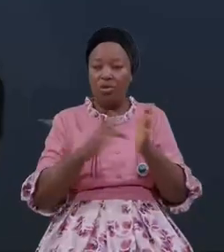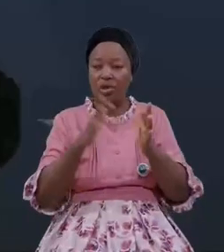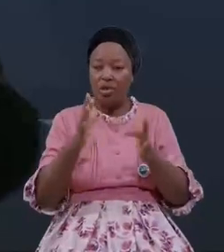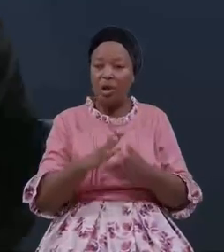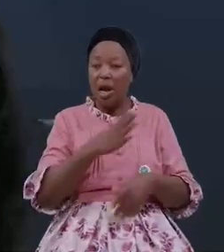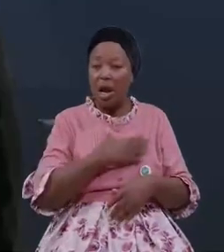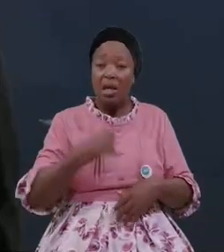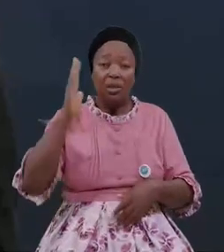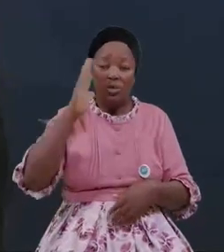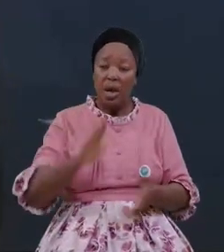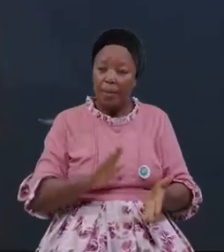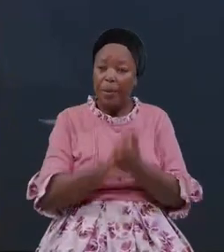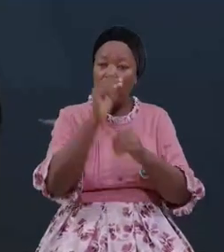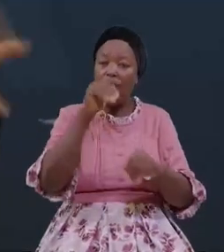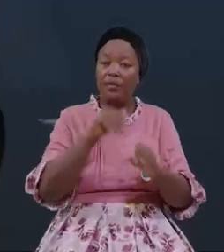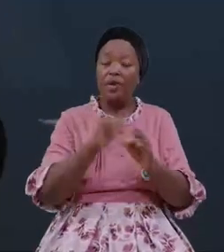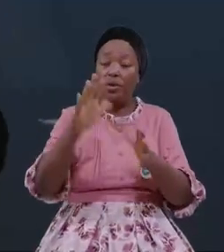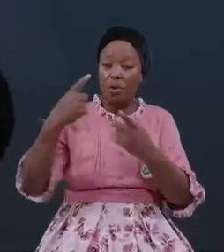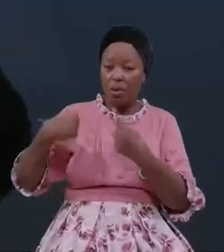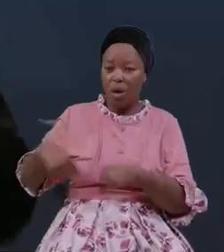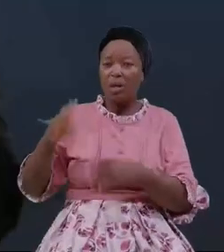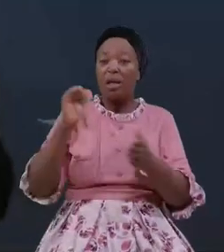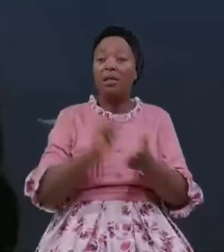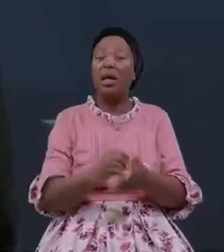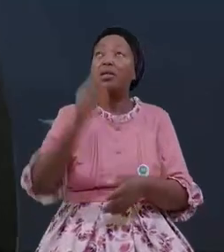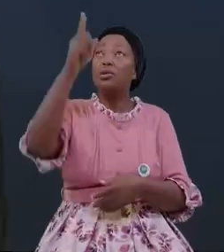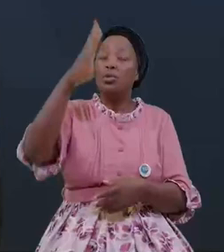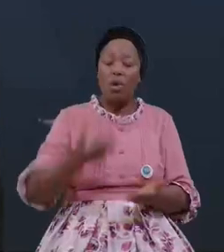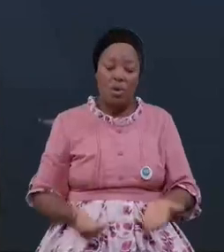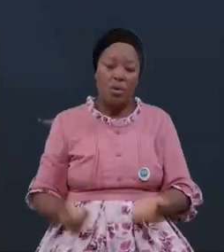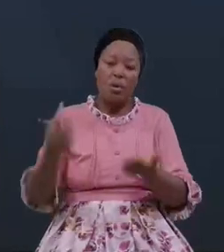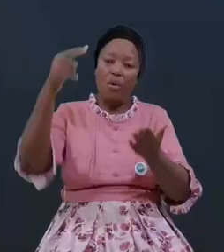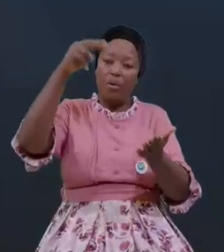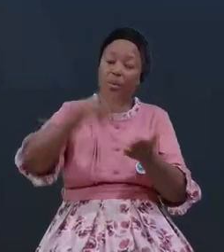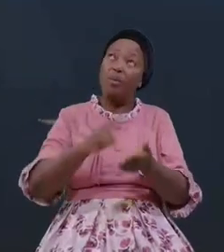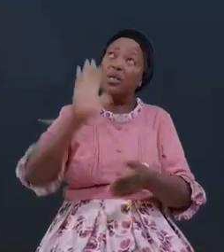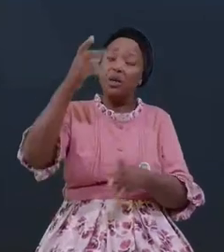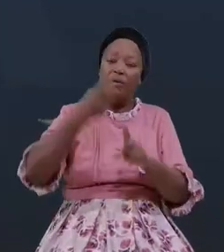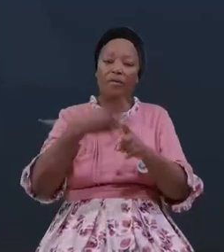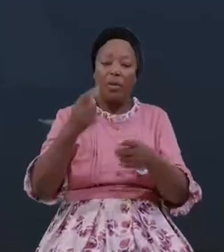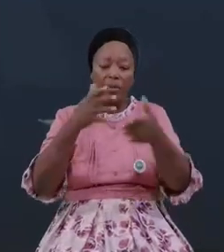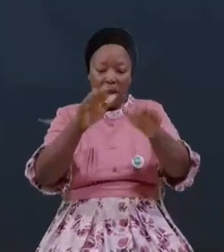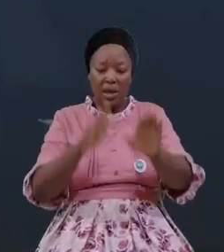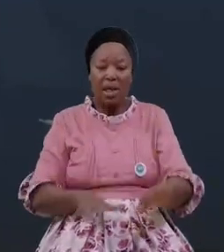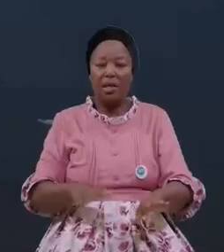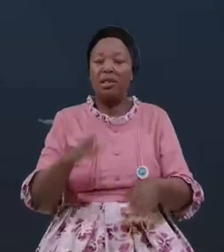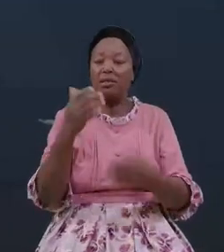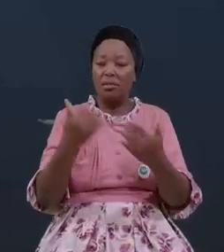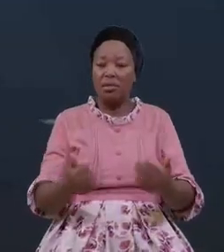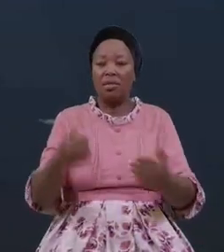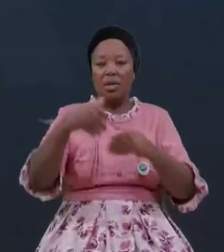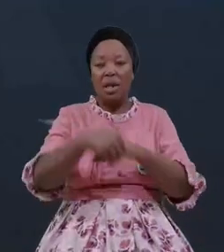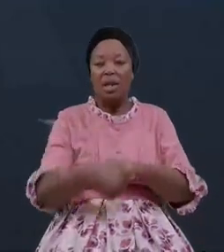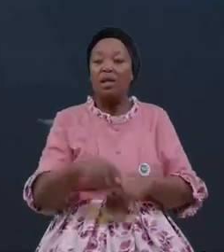courage de croire et de confesser de ta bouche disant que si tu crois de ta bouche le Seigneur Jésus et si tu